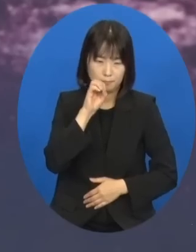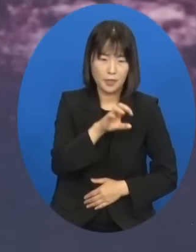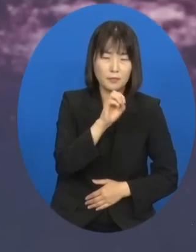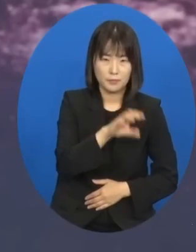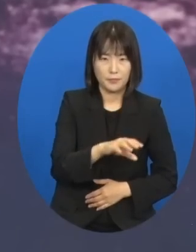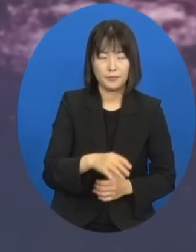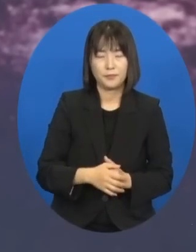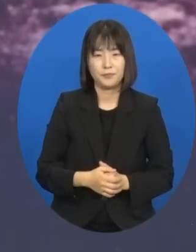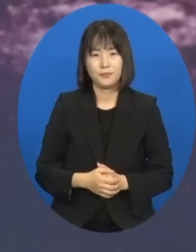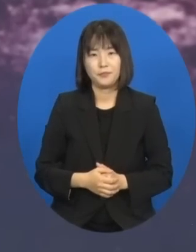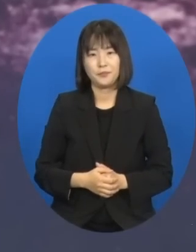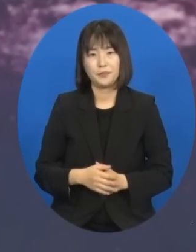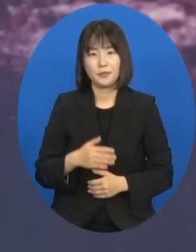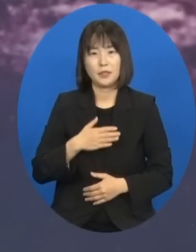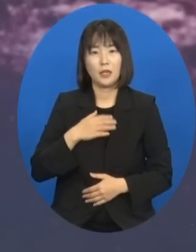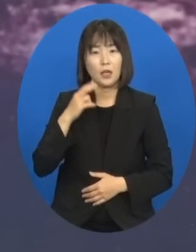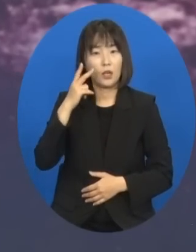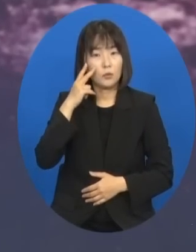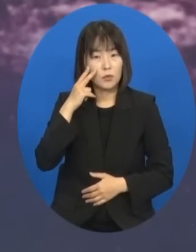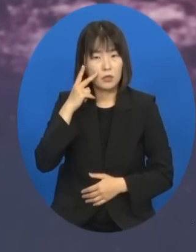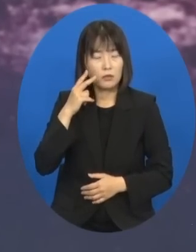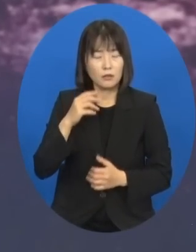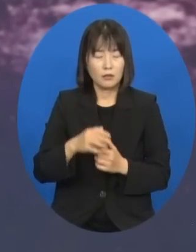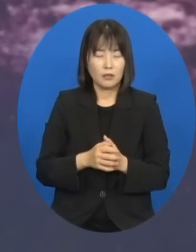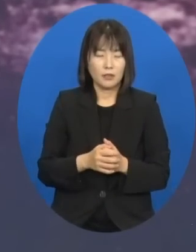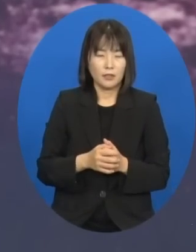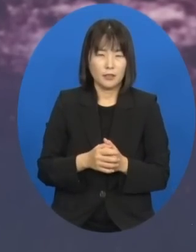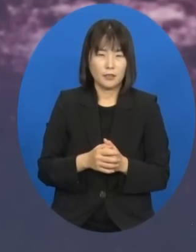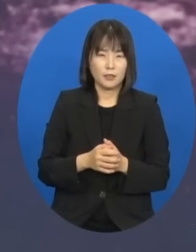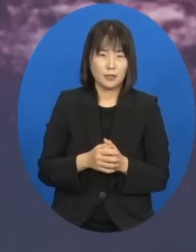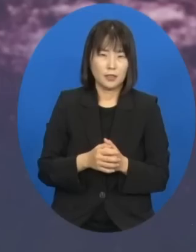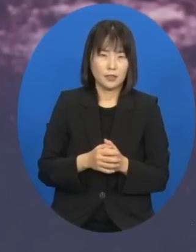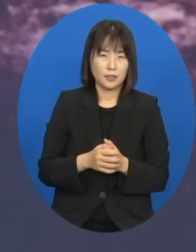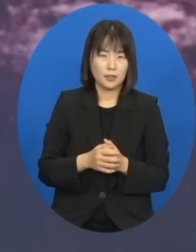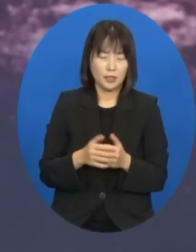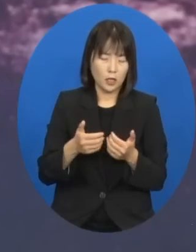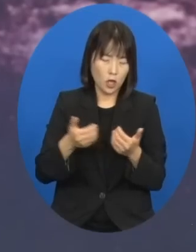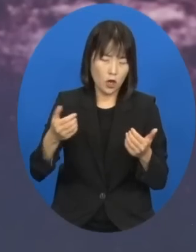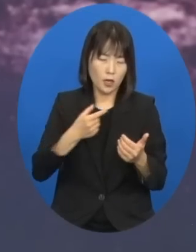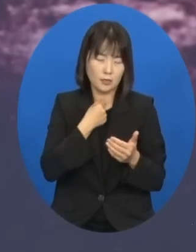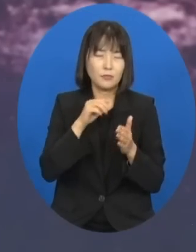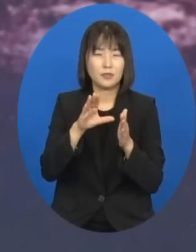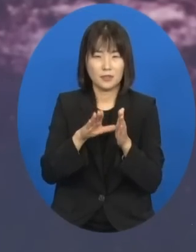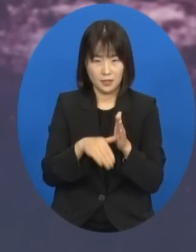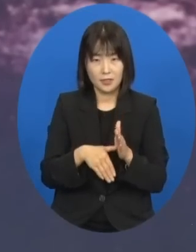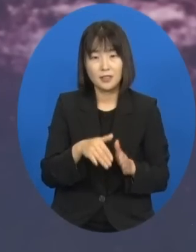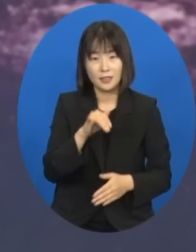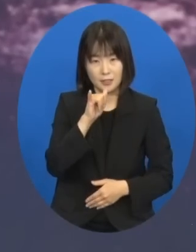제가 미국에서 짐을 싸고 싶었을 때가 있었다고 말씀을 드렸는데요.